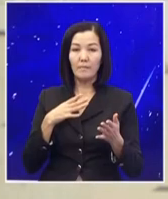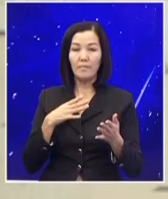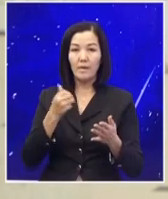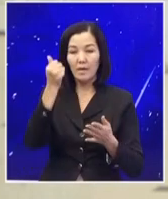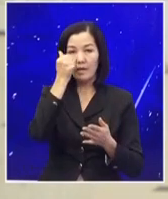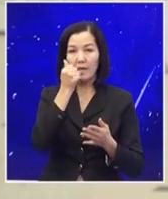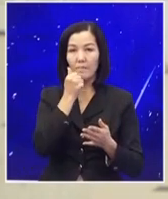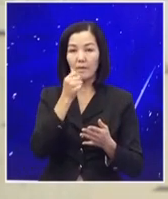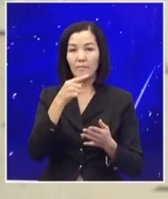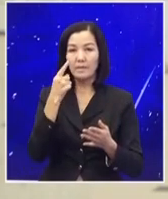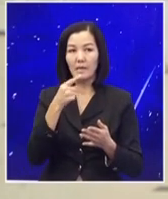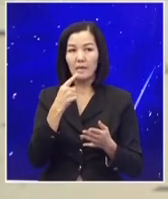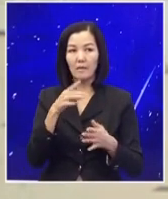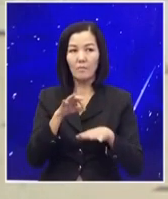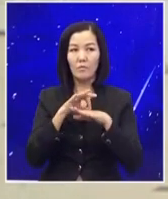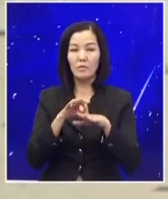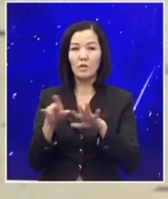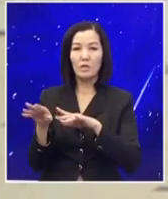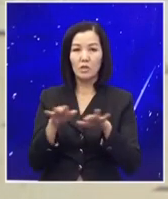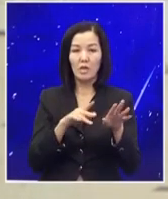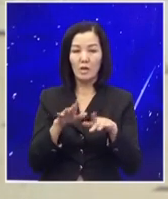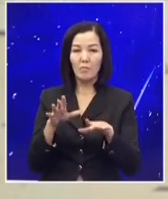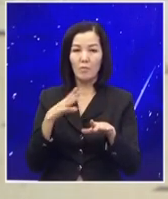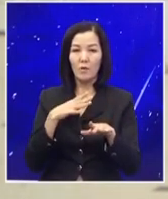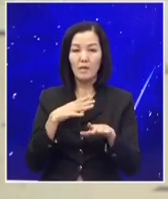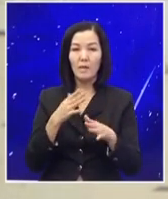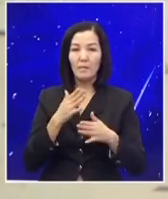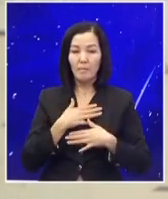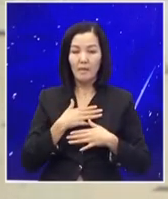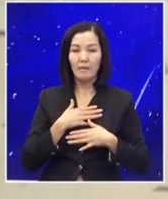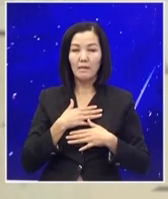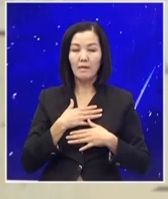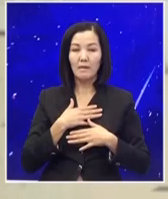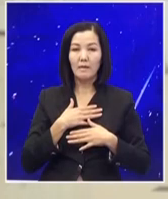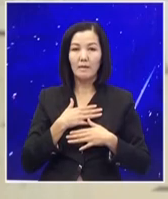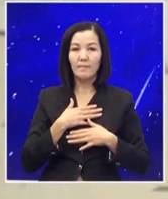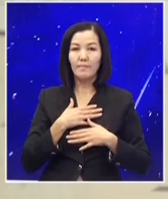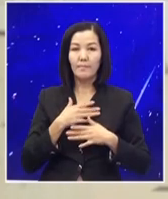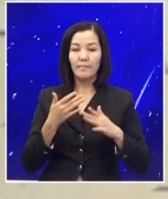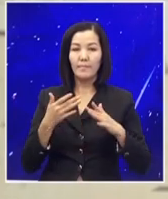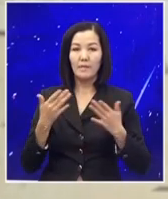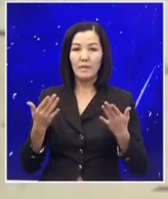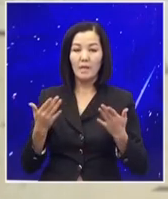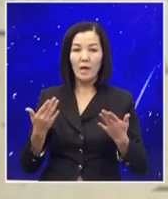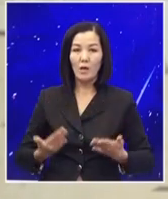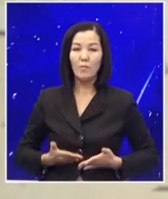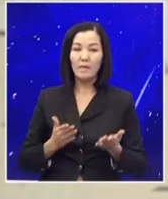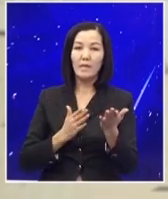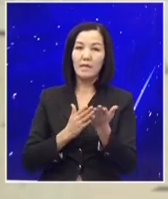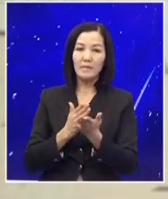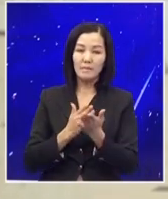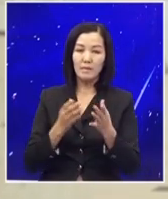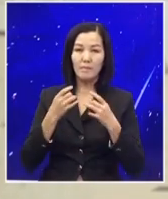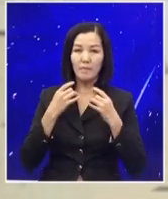рахметімізді айтып өткізген іс-шара болатын. Мен тағы да осы әлеуметтік сала қызметкерлерін кәсіби